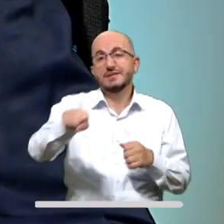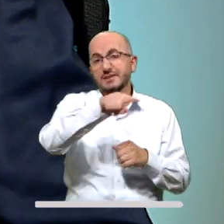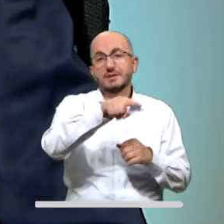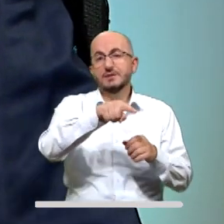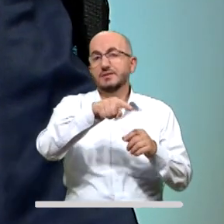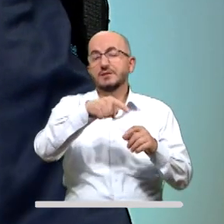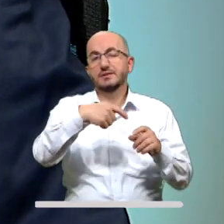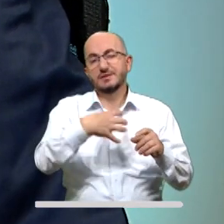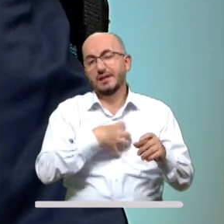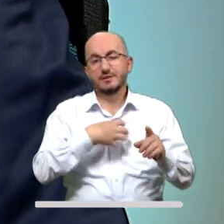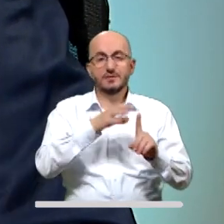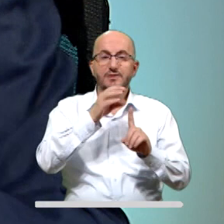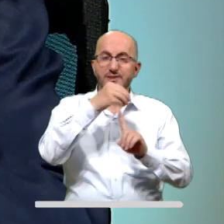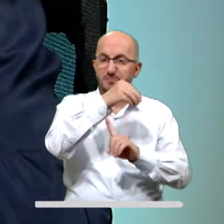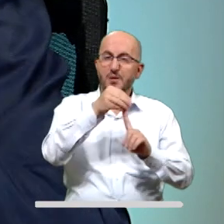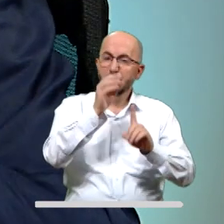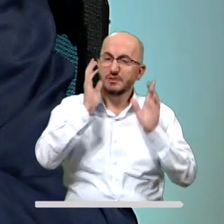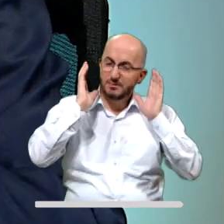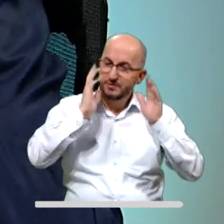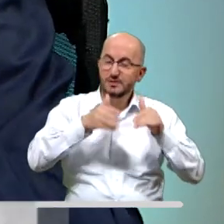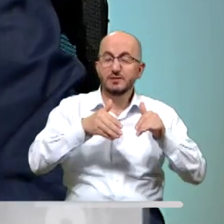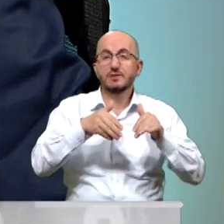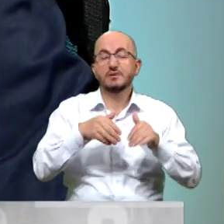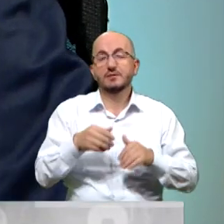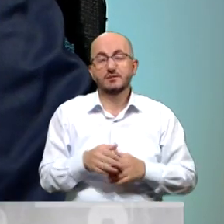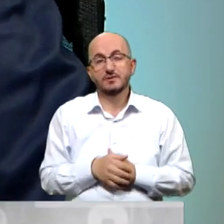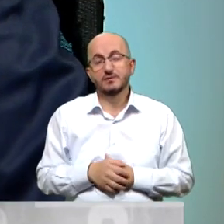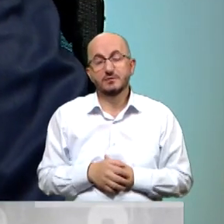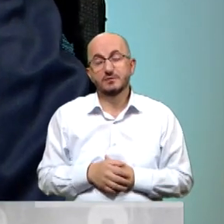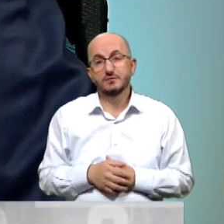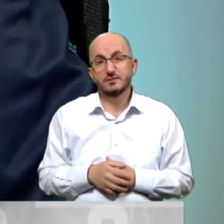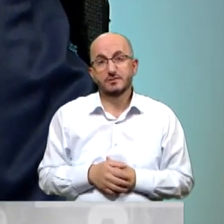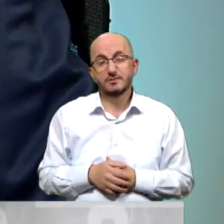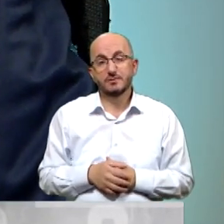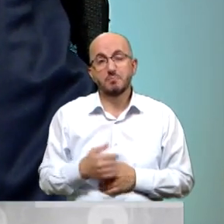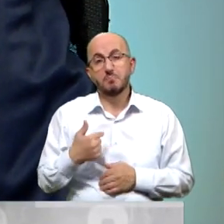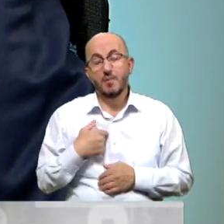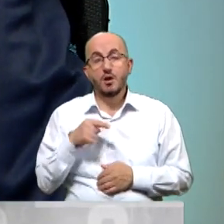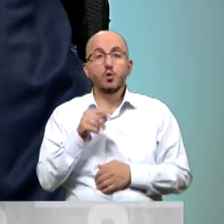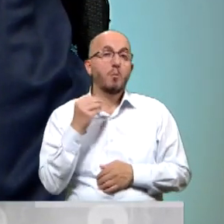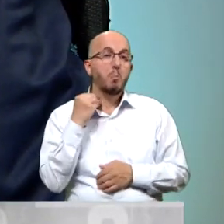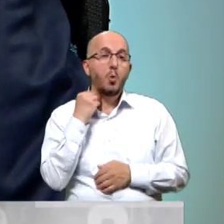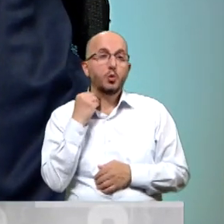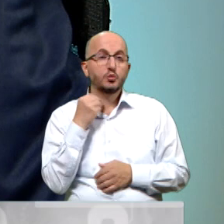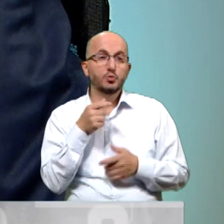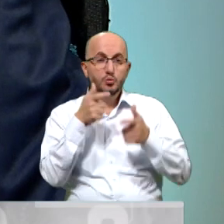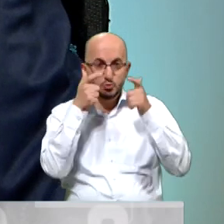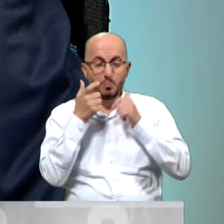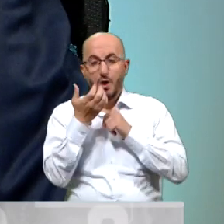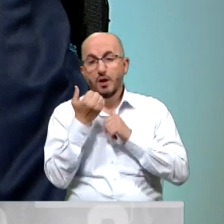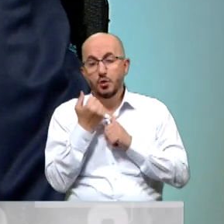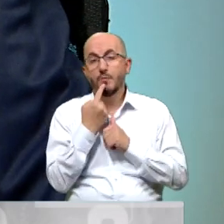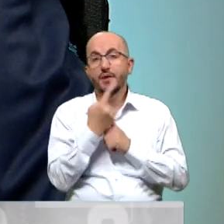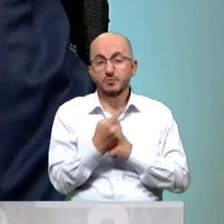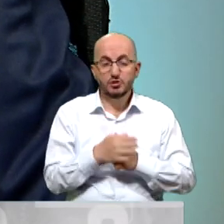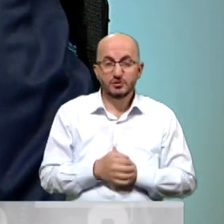kılın demiştir Hazreti Peygamber. Oradan bir sahabe birisinde, ya Resulallah ben onun borcunu tekeffül ediyorum